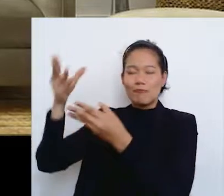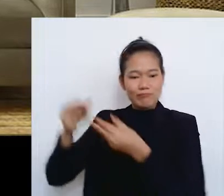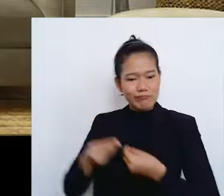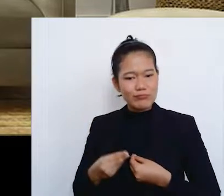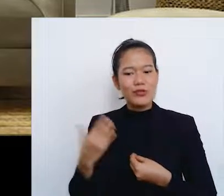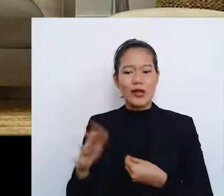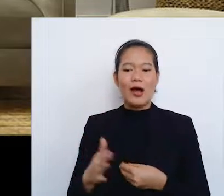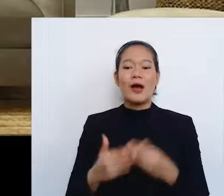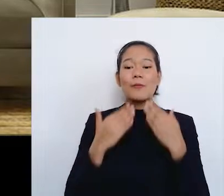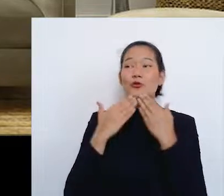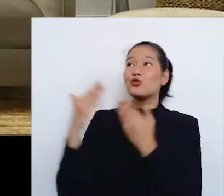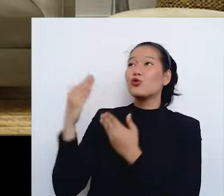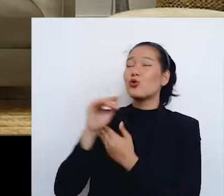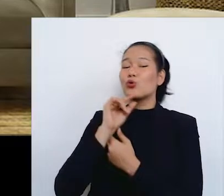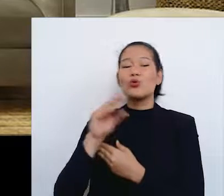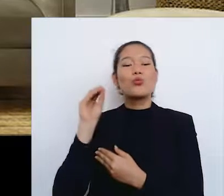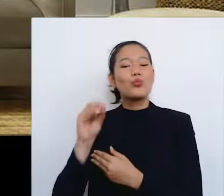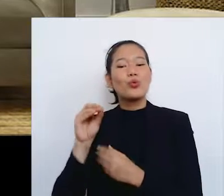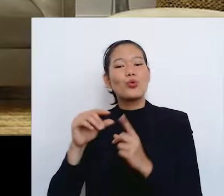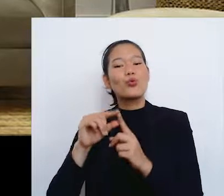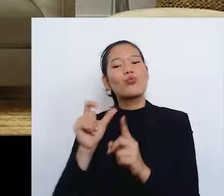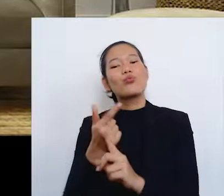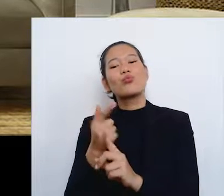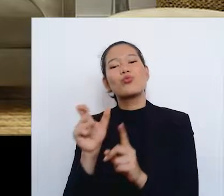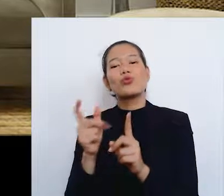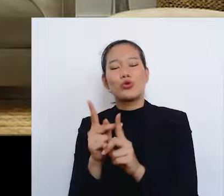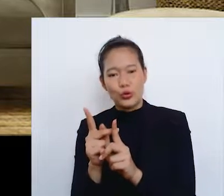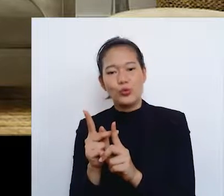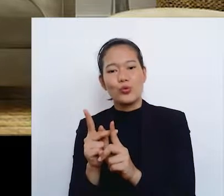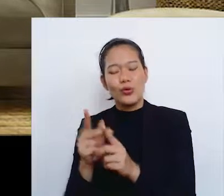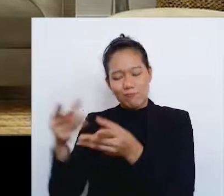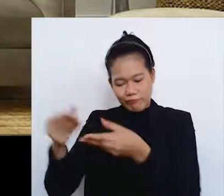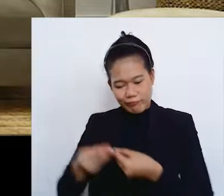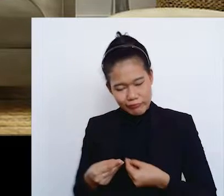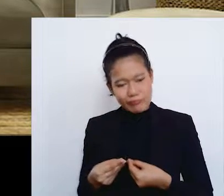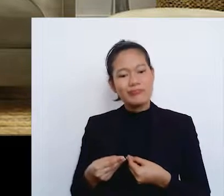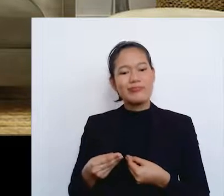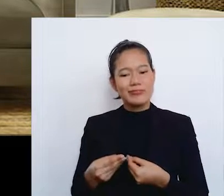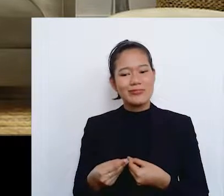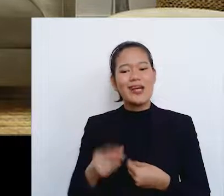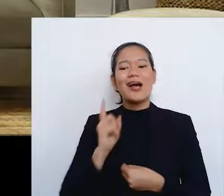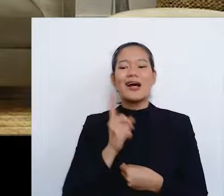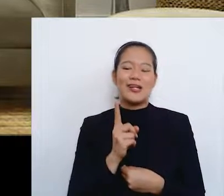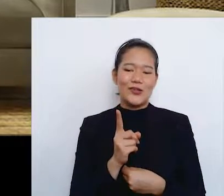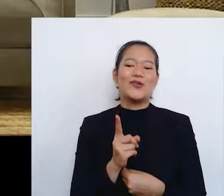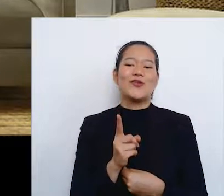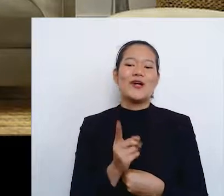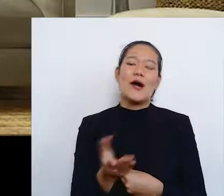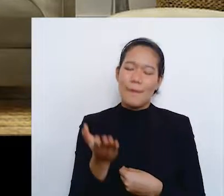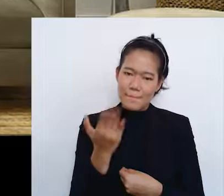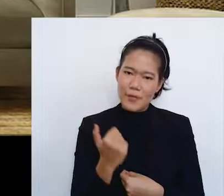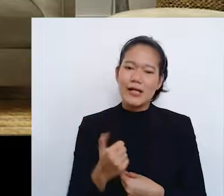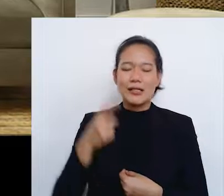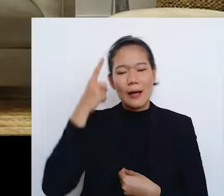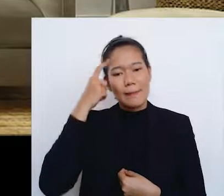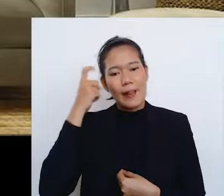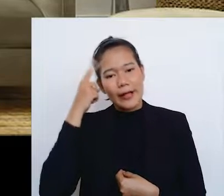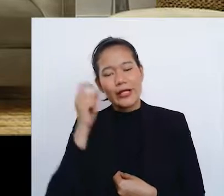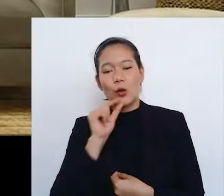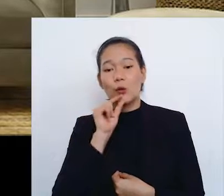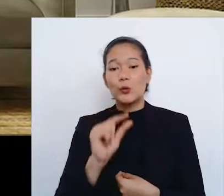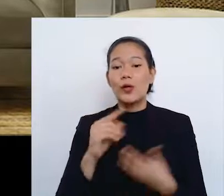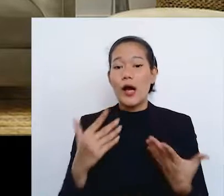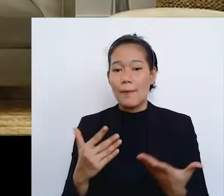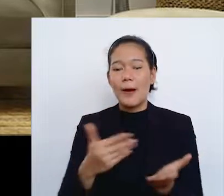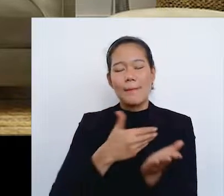Tuhan berikan. Bersyukur untuk burung puyuh yang Tuhan sediakan bagi kita. Dan maka dari itu, mari kita